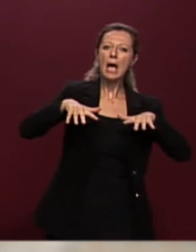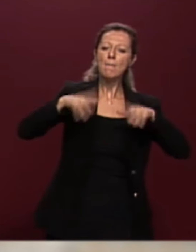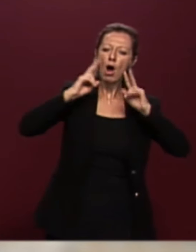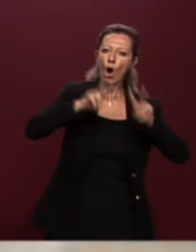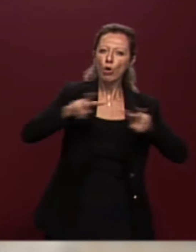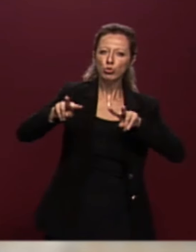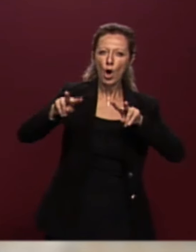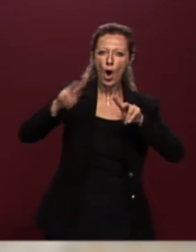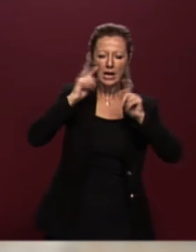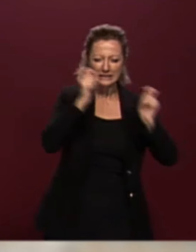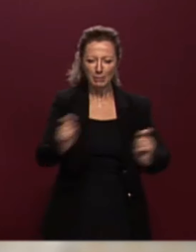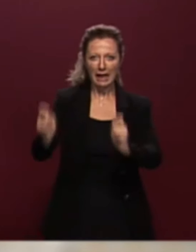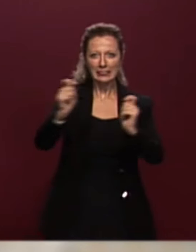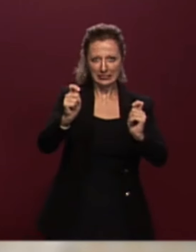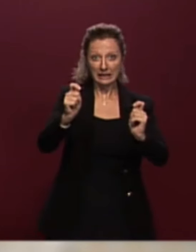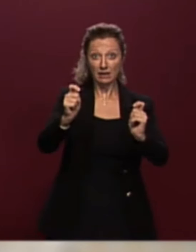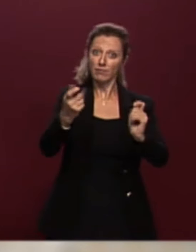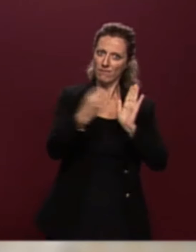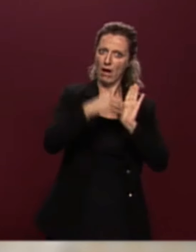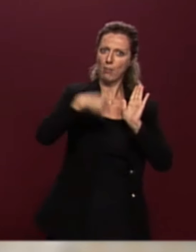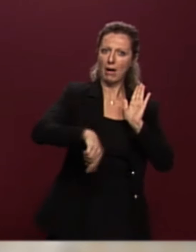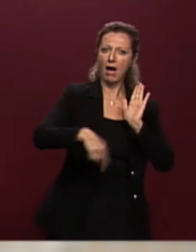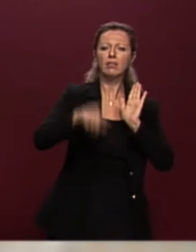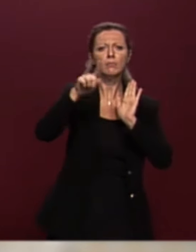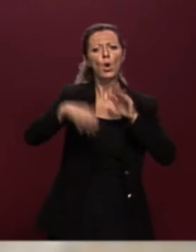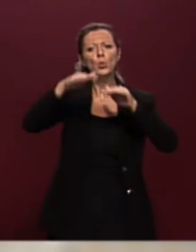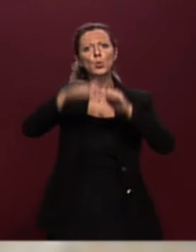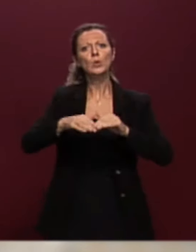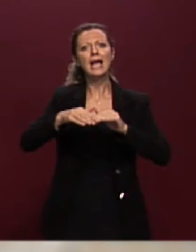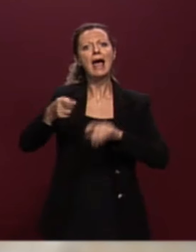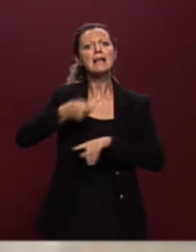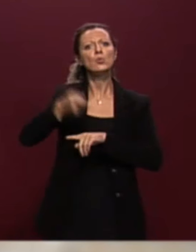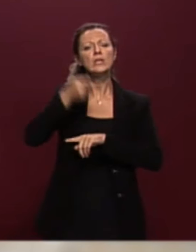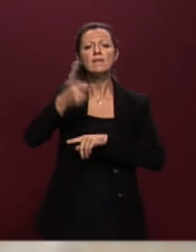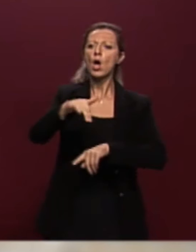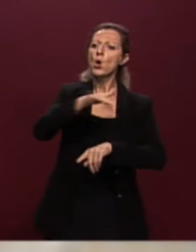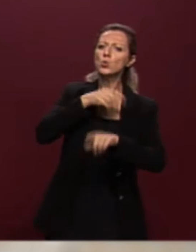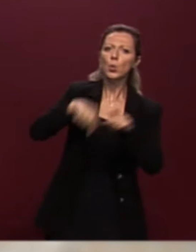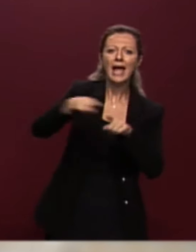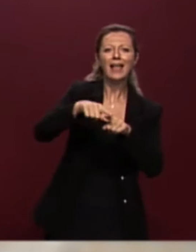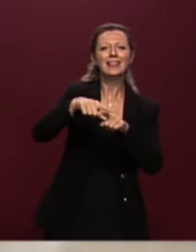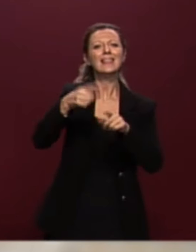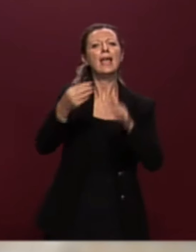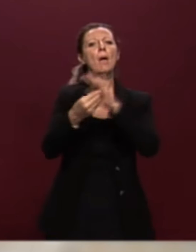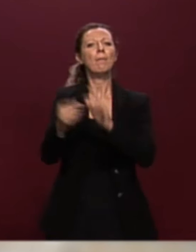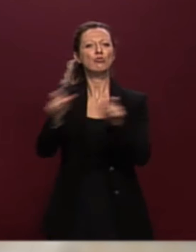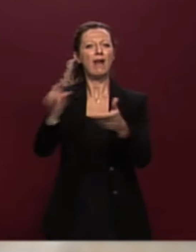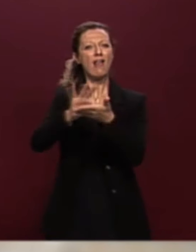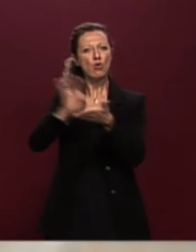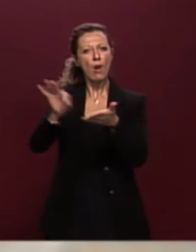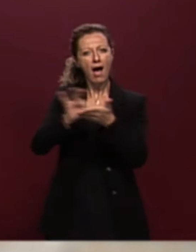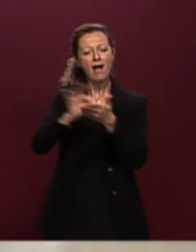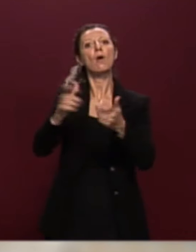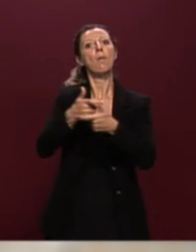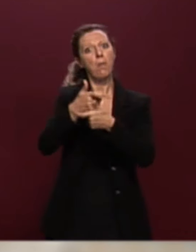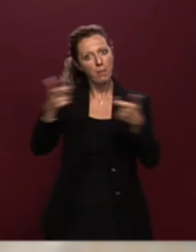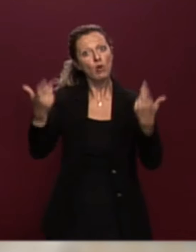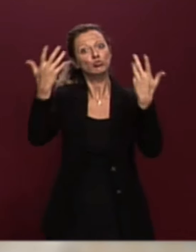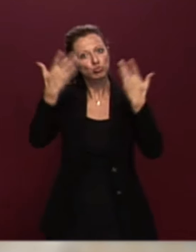controlli ispettivi e per estendere la tutela assicurativa a studenti e personale scolastico. Ma